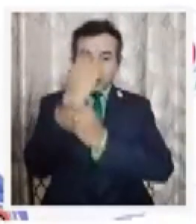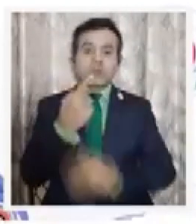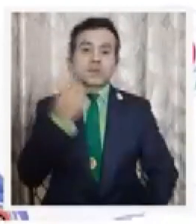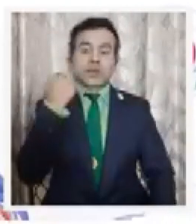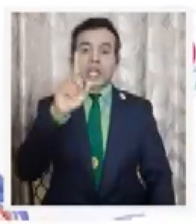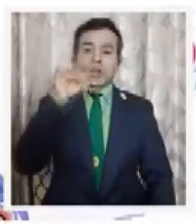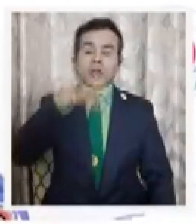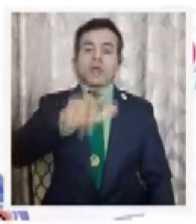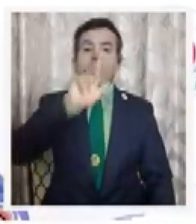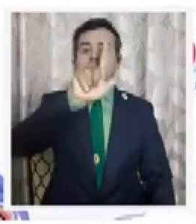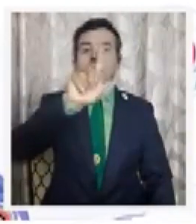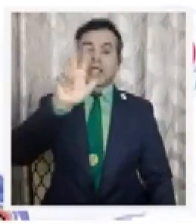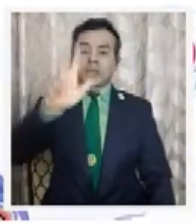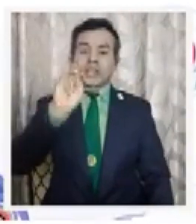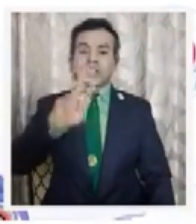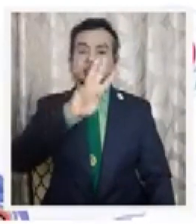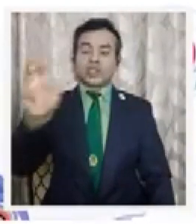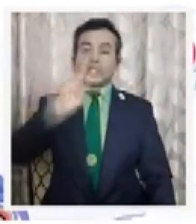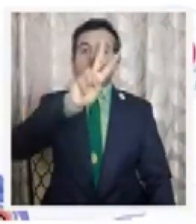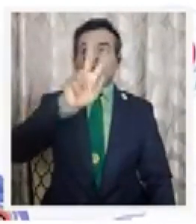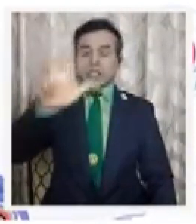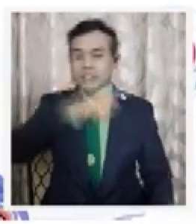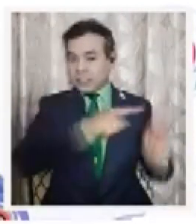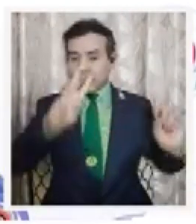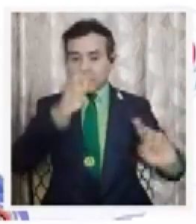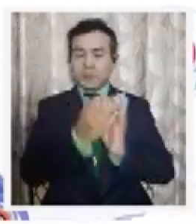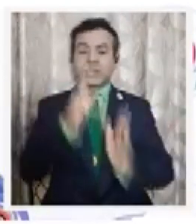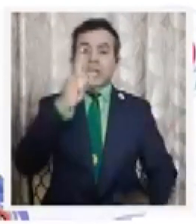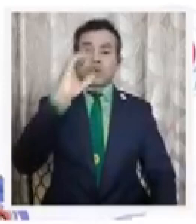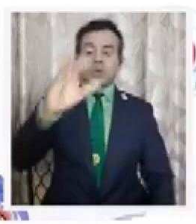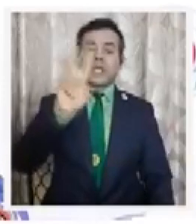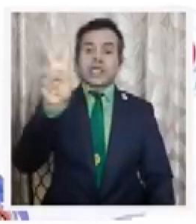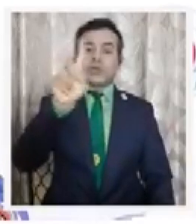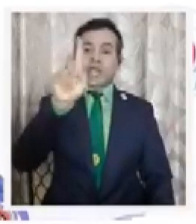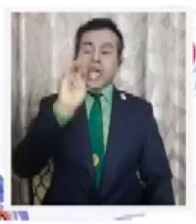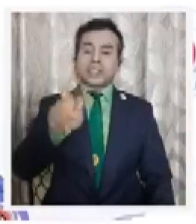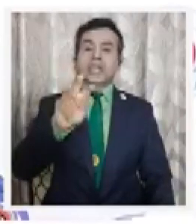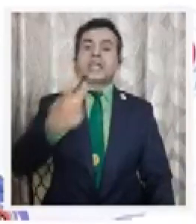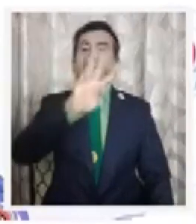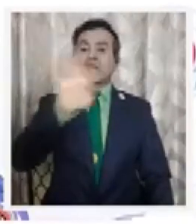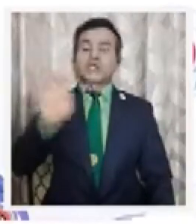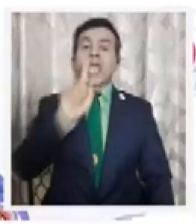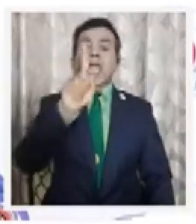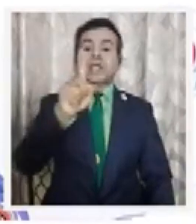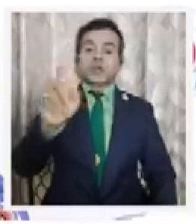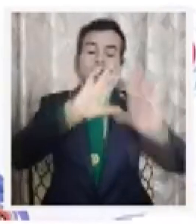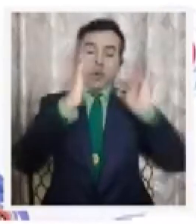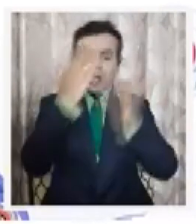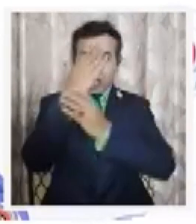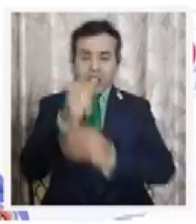জন। সারা বিশ্বে 24 ঘন্টা শনাক্ত হয়েছে 178,328 জন এবং এ পর্যন্ত শনাক্ত হয়েছেন